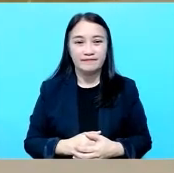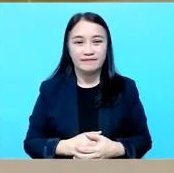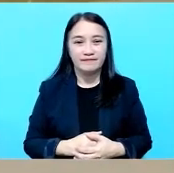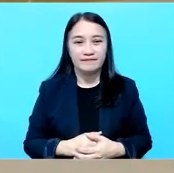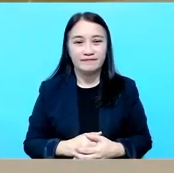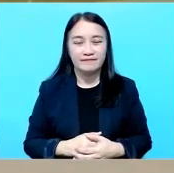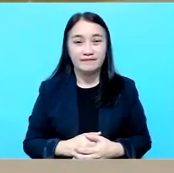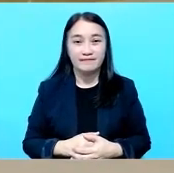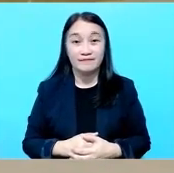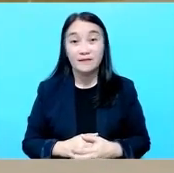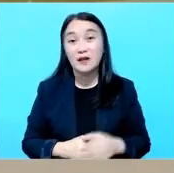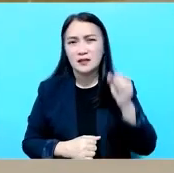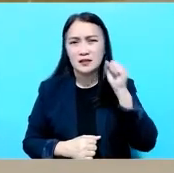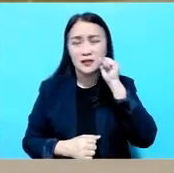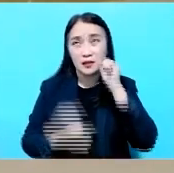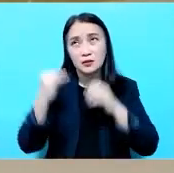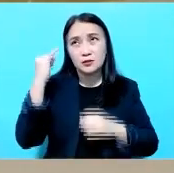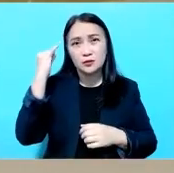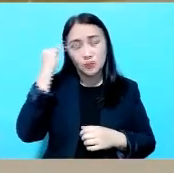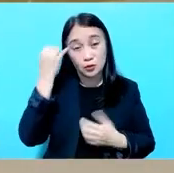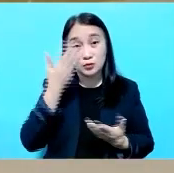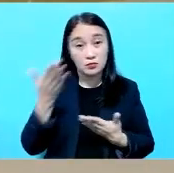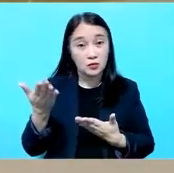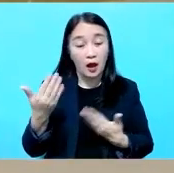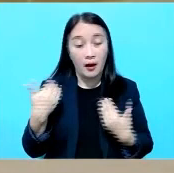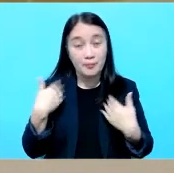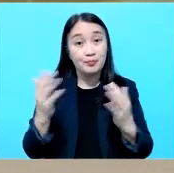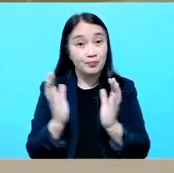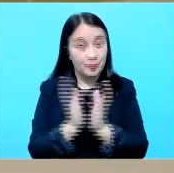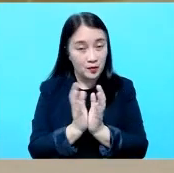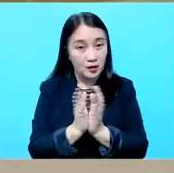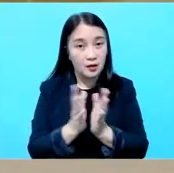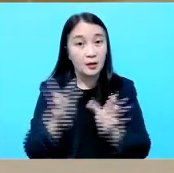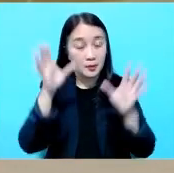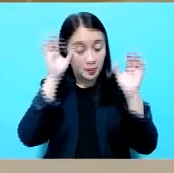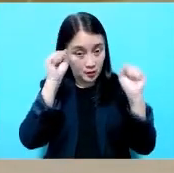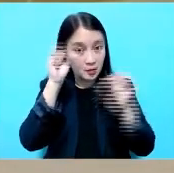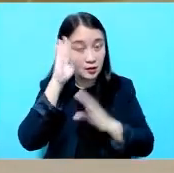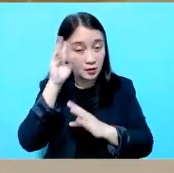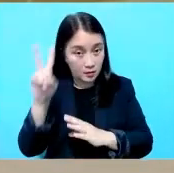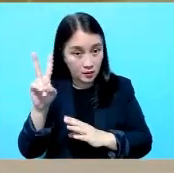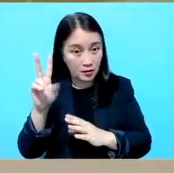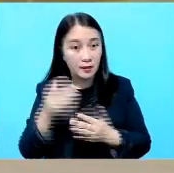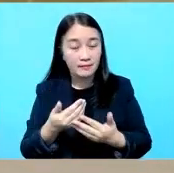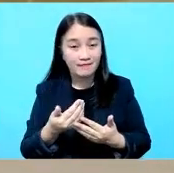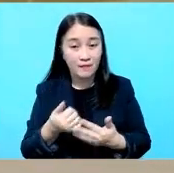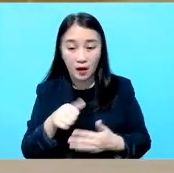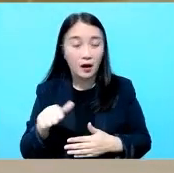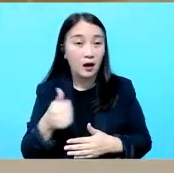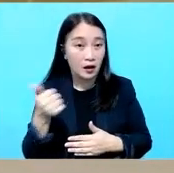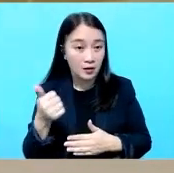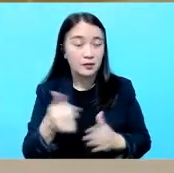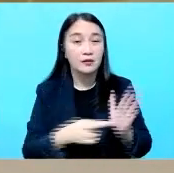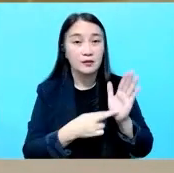Cheryl Julius, bukod sa plenary session, dumalo rin ang Pangulo kasama ng representatives ng ASEAN Inter-Parliament Assembly at a